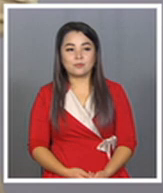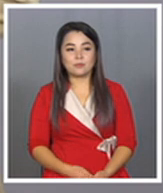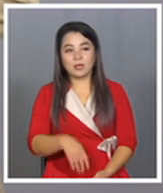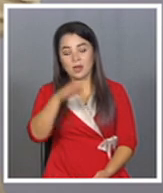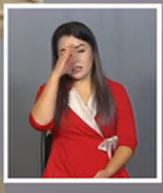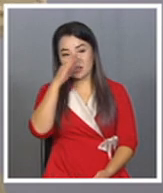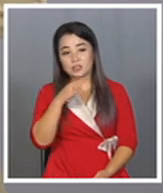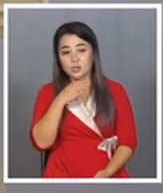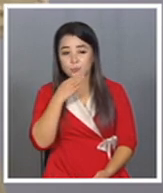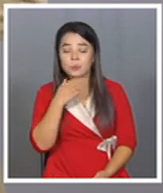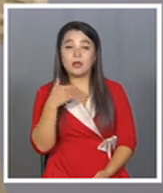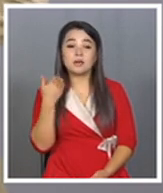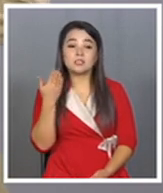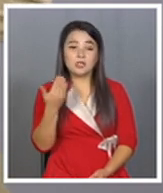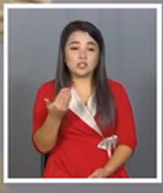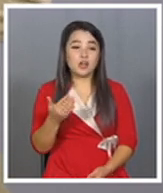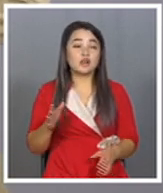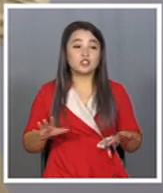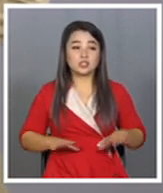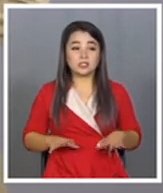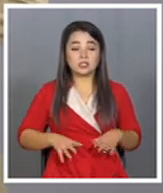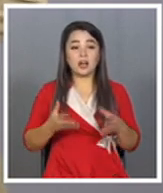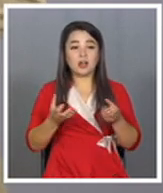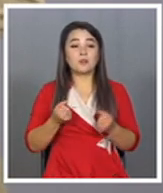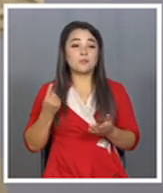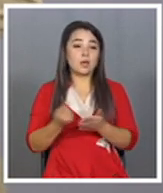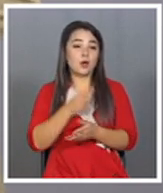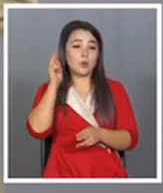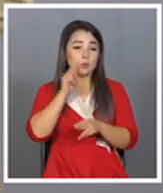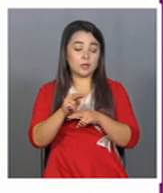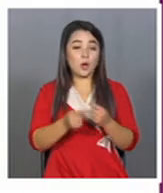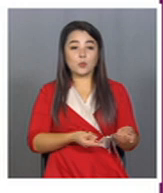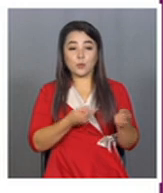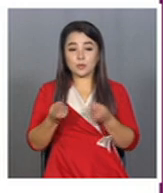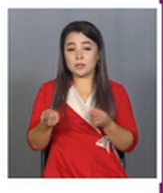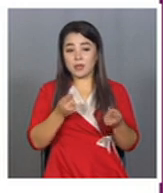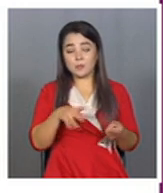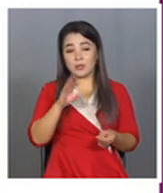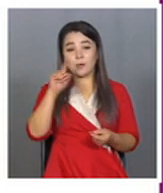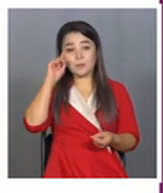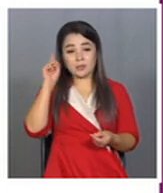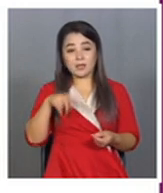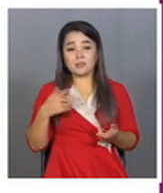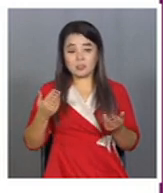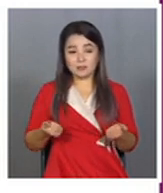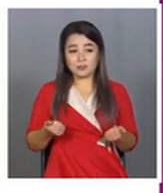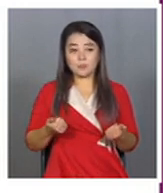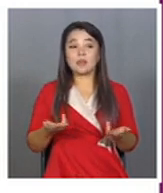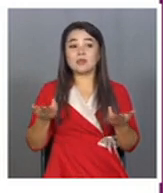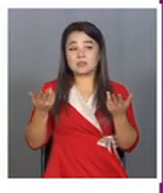Әкешім, сіз жылқыны алғаш қолға үйреткен көшпенділер екенін білесіз бе?